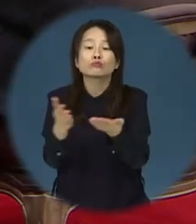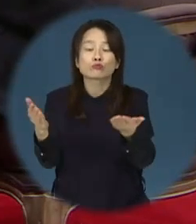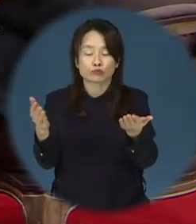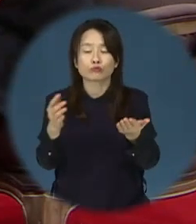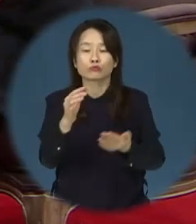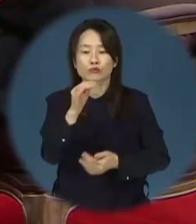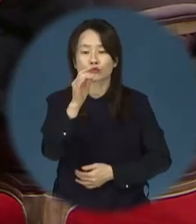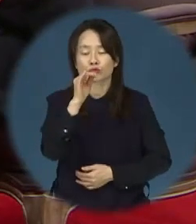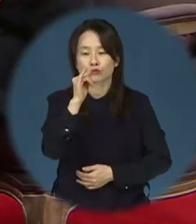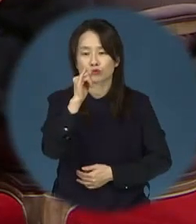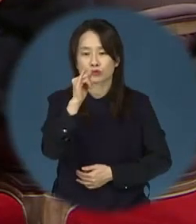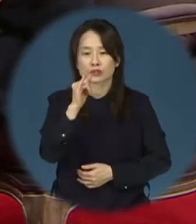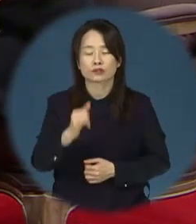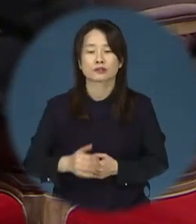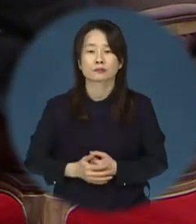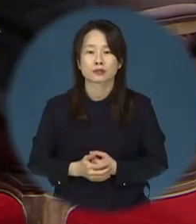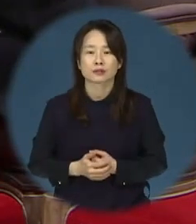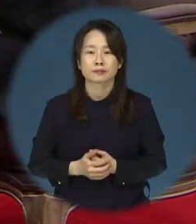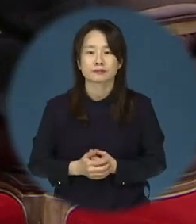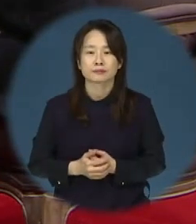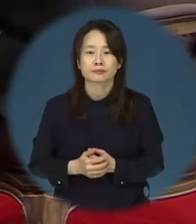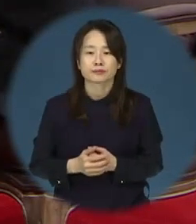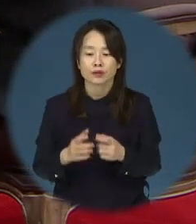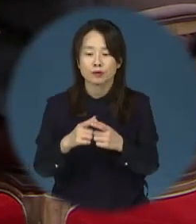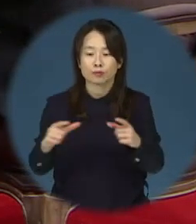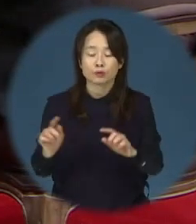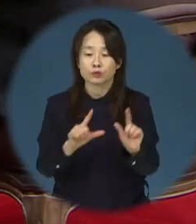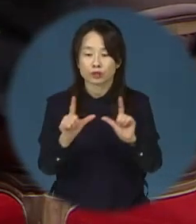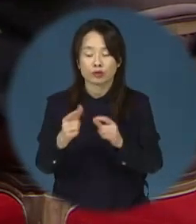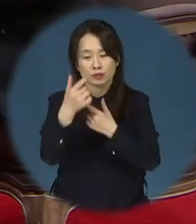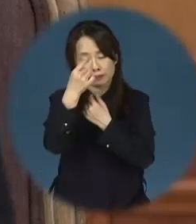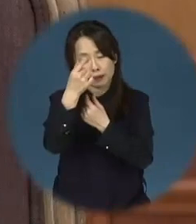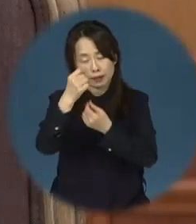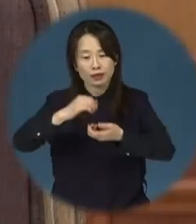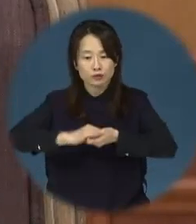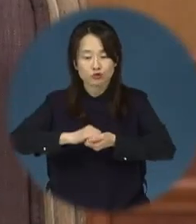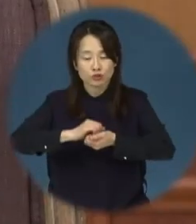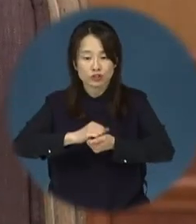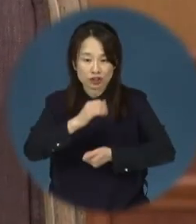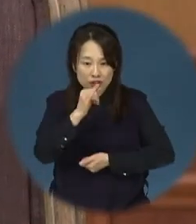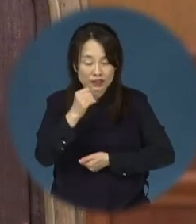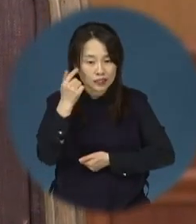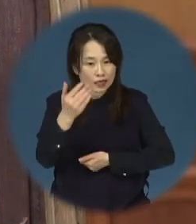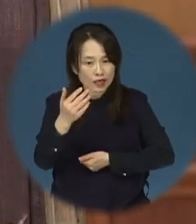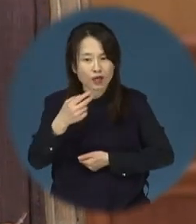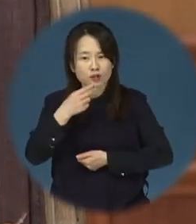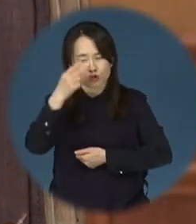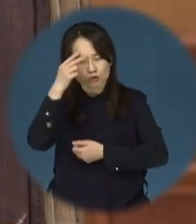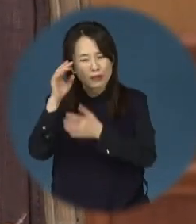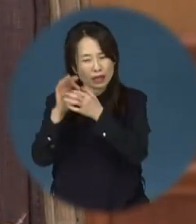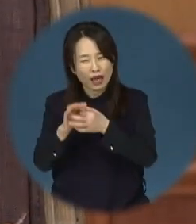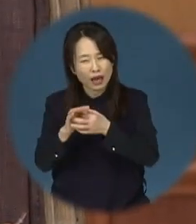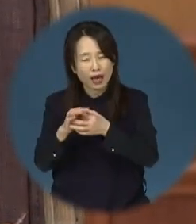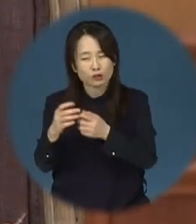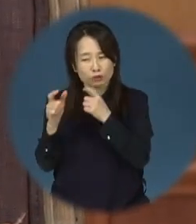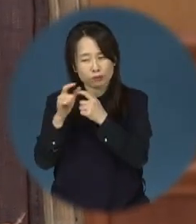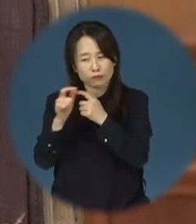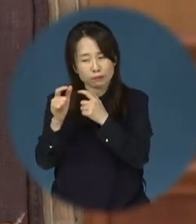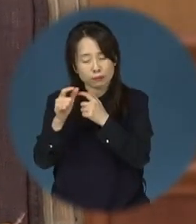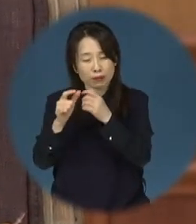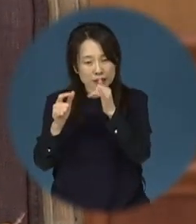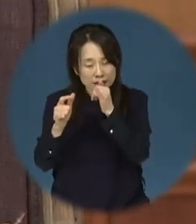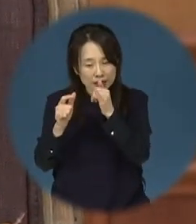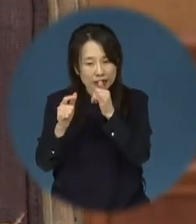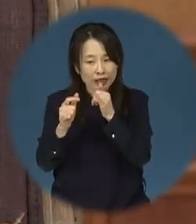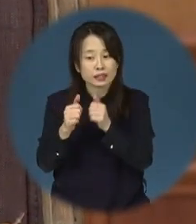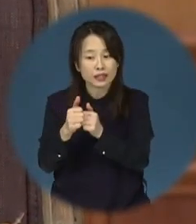시설이든 뭐 쪽방이든 좀 일상생활이 규칙적이냐 아니면 계속 술만 먹고 있느냐 그러니까 그거에